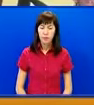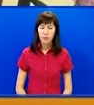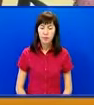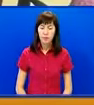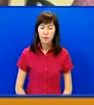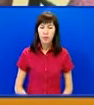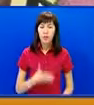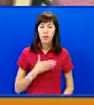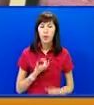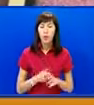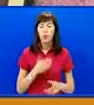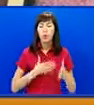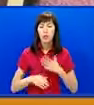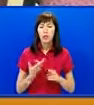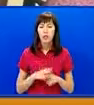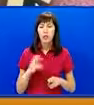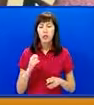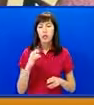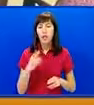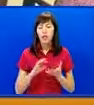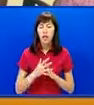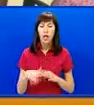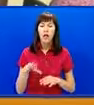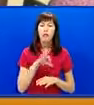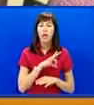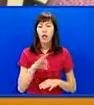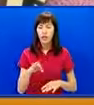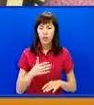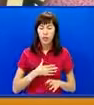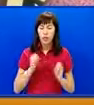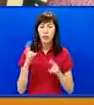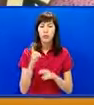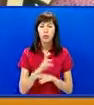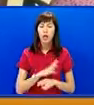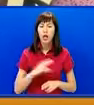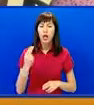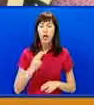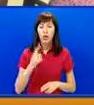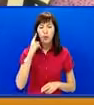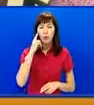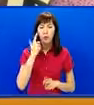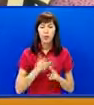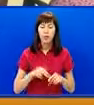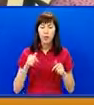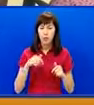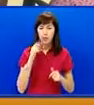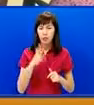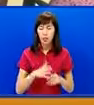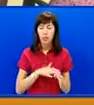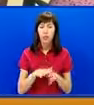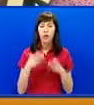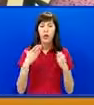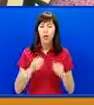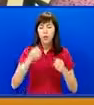Я очень рада, что посетила этноаул. Здесь все так красиво. Я специально приехала в столицу, услышав о том, что здесь будут проходить